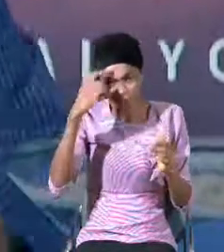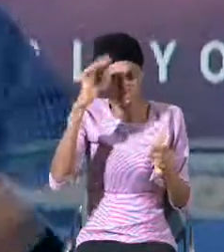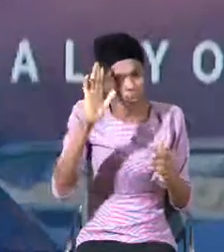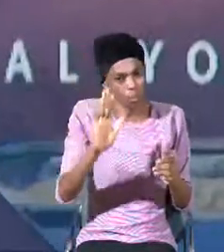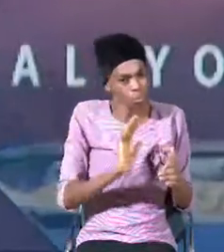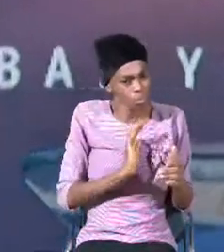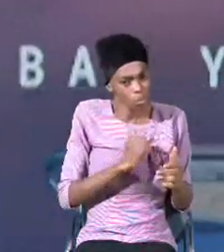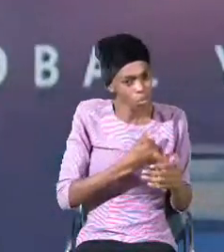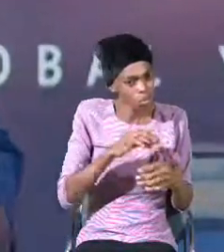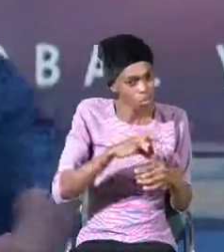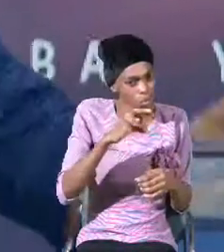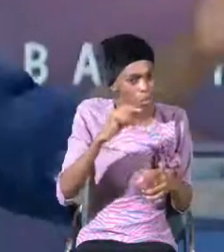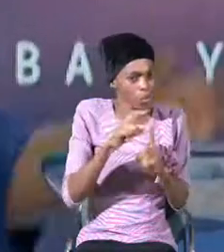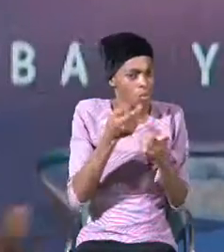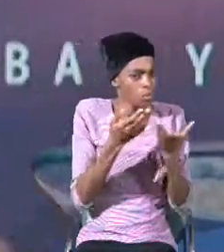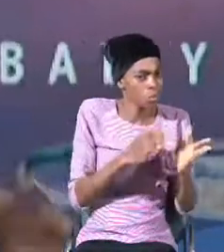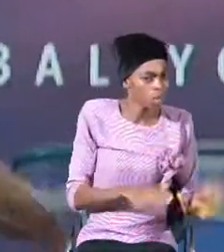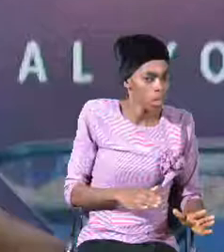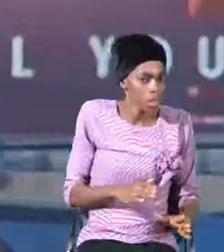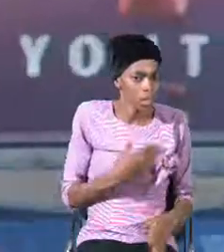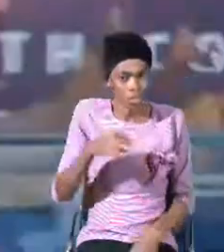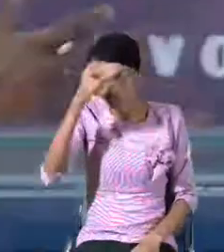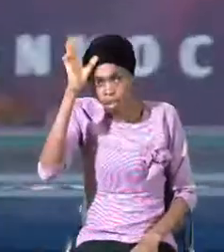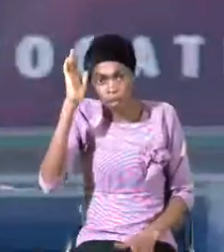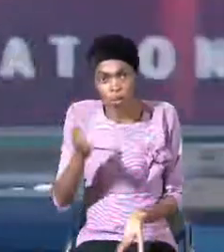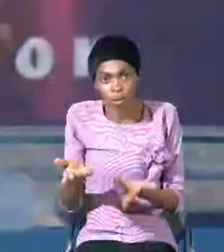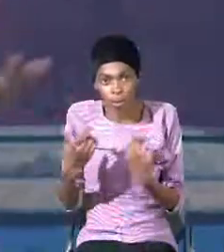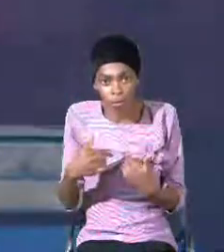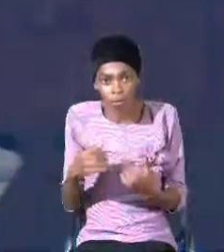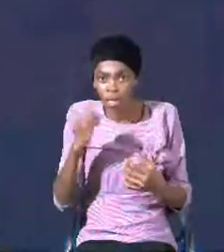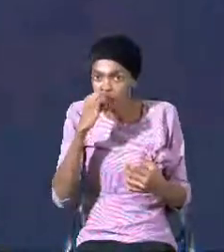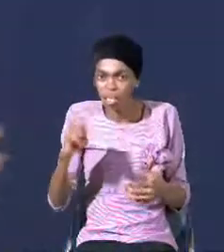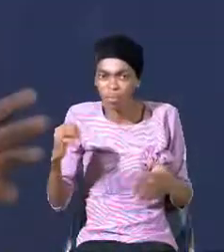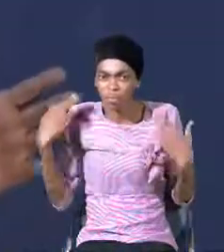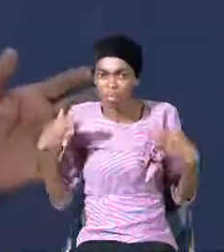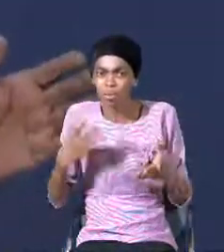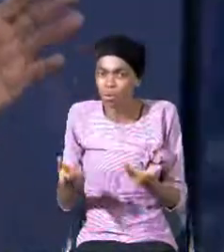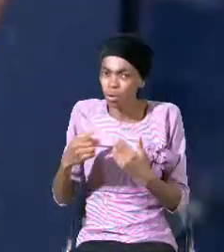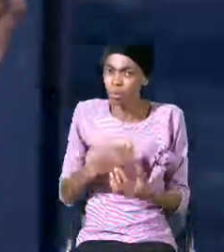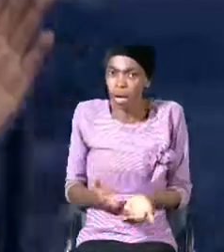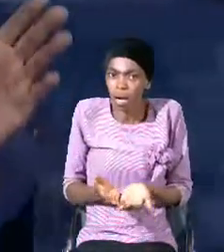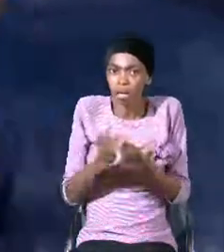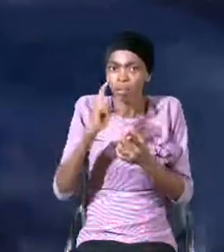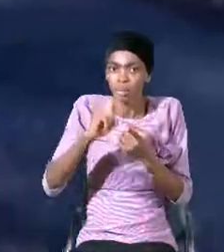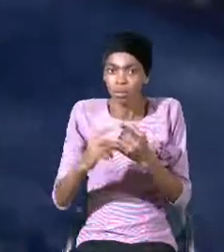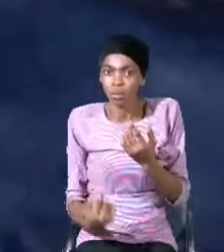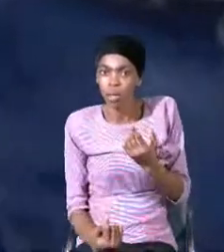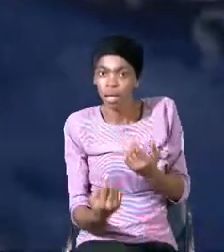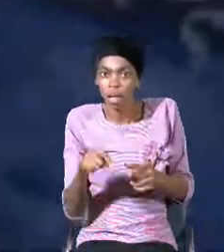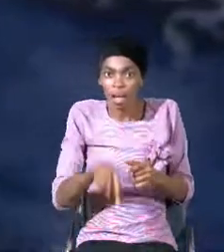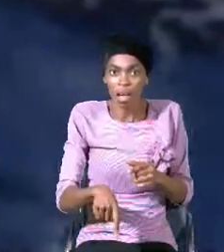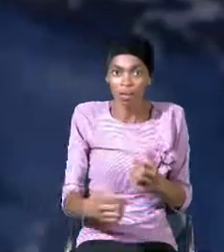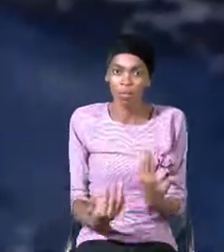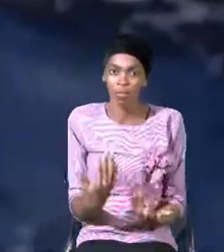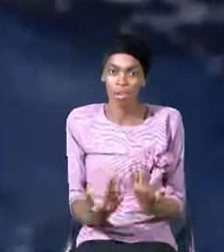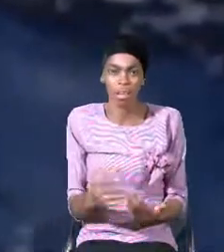tu vas mourir, Satan viendra. Les mauvais esprits viendront te prendre dans l'au-delà. Et